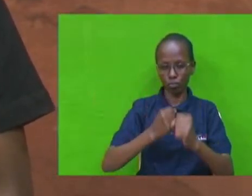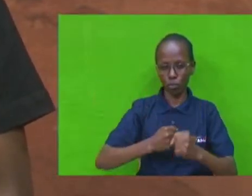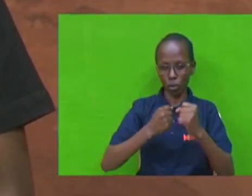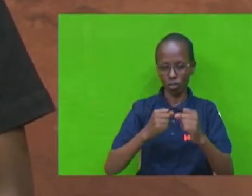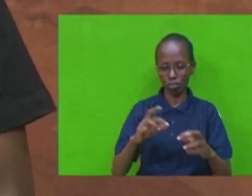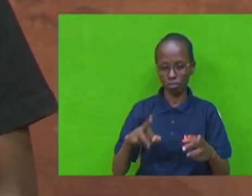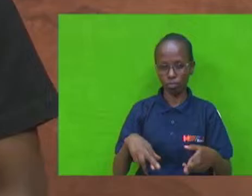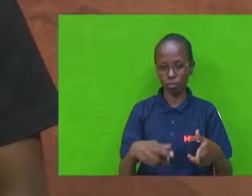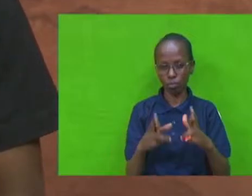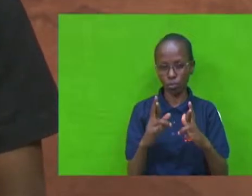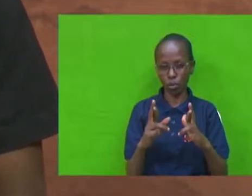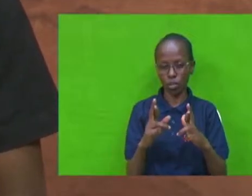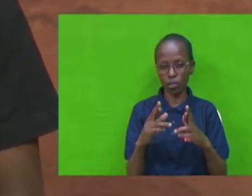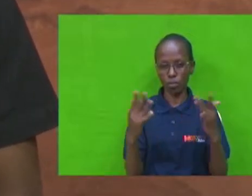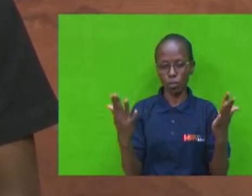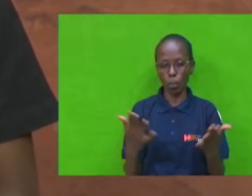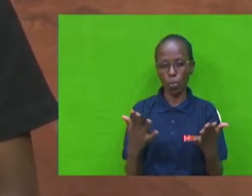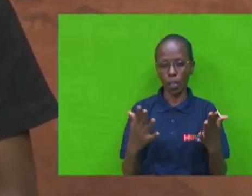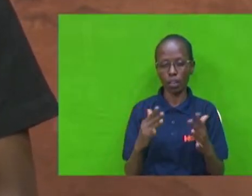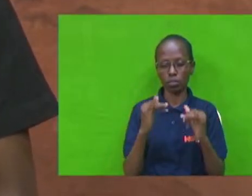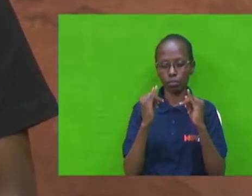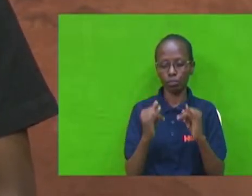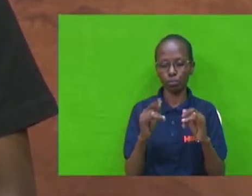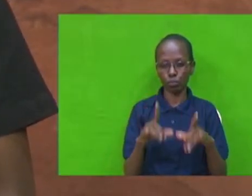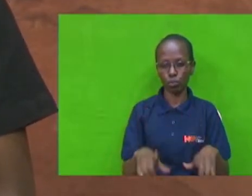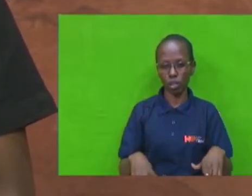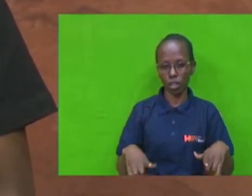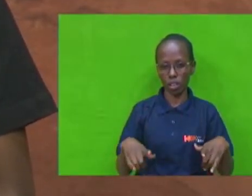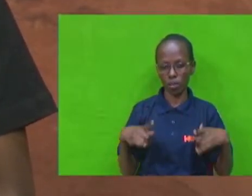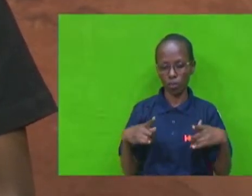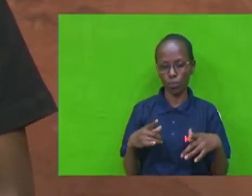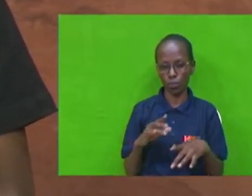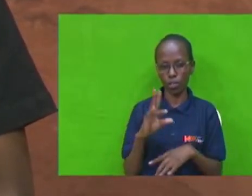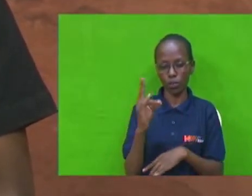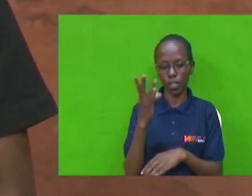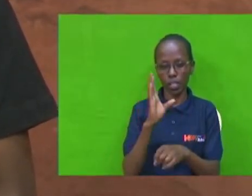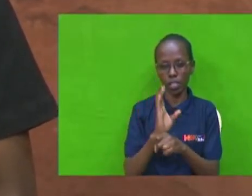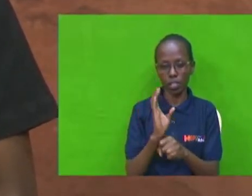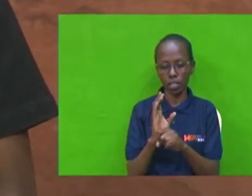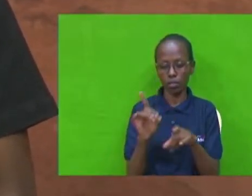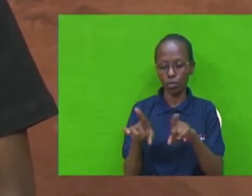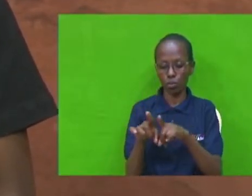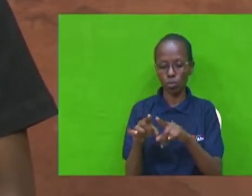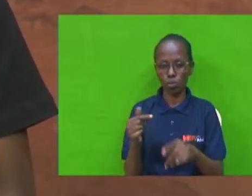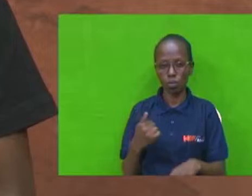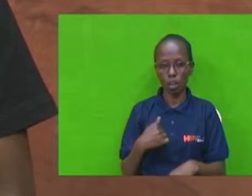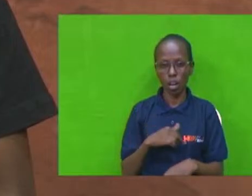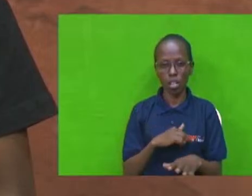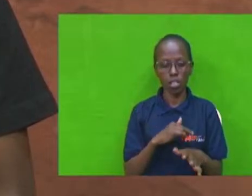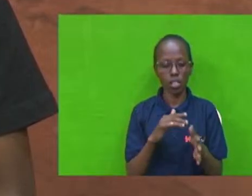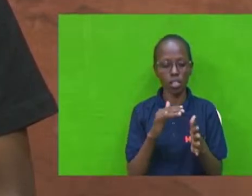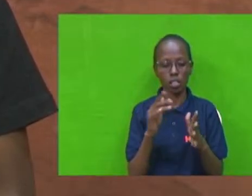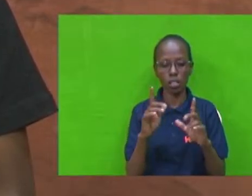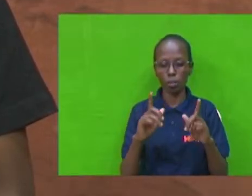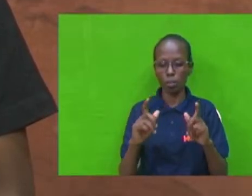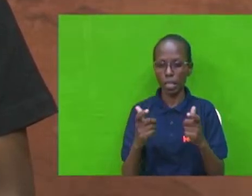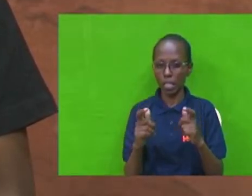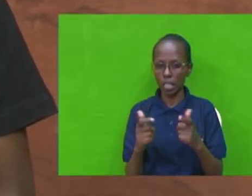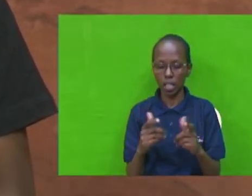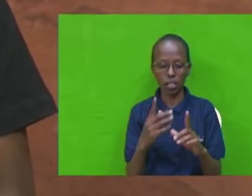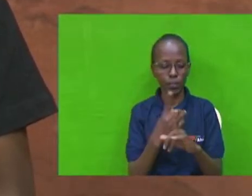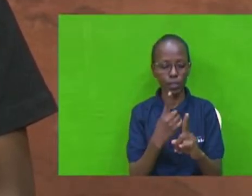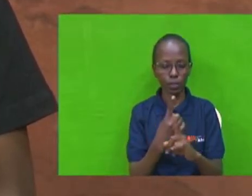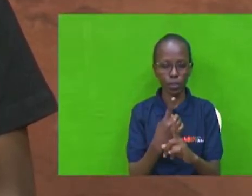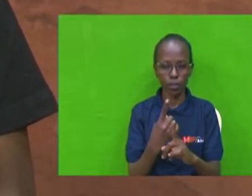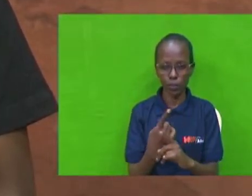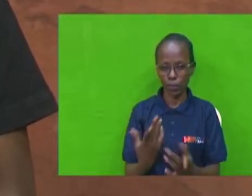Fifth Avenue Gong, kule kanisa la Kisabato. Lakini pia tumekuwa katika mitandao ya kijamii hapa na